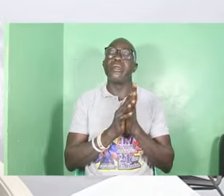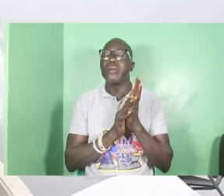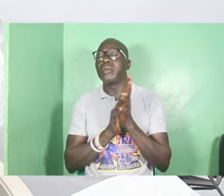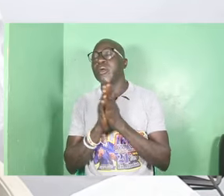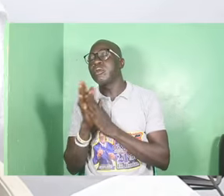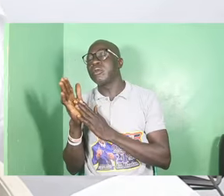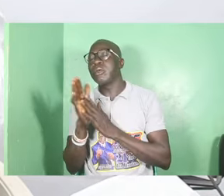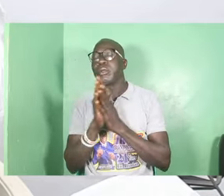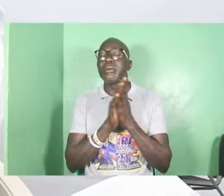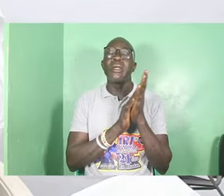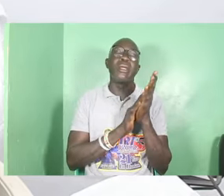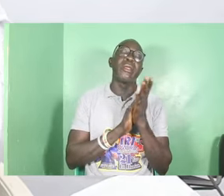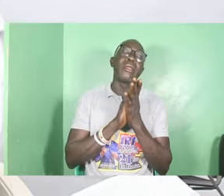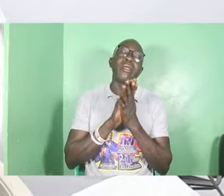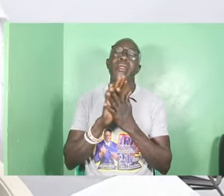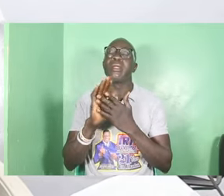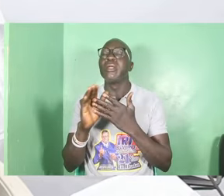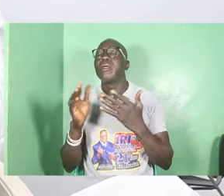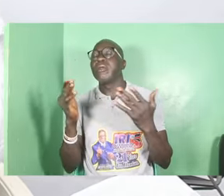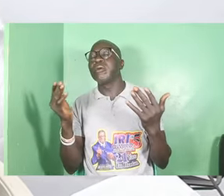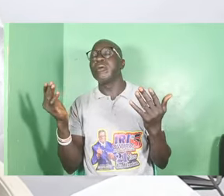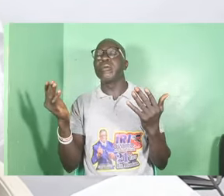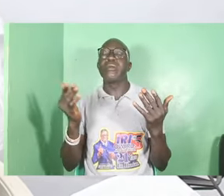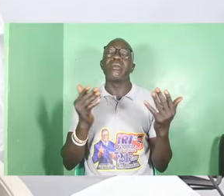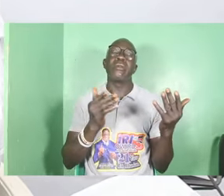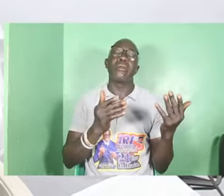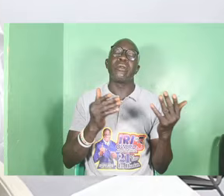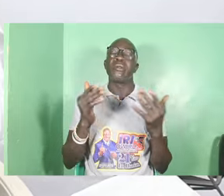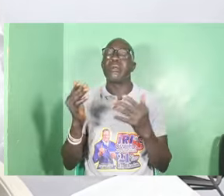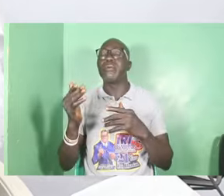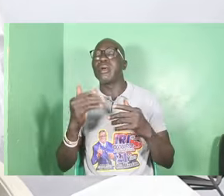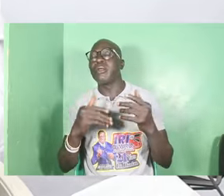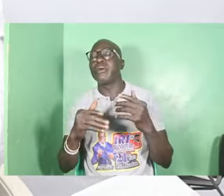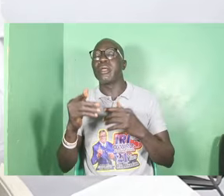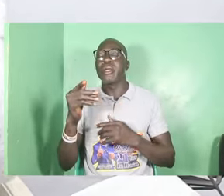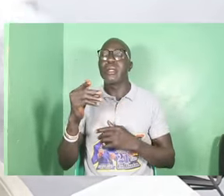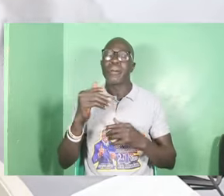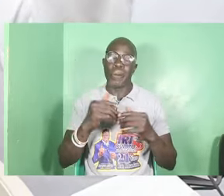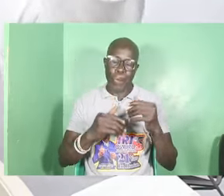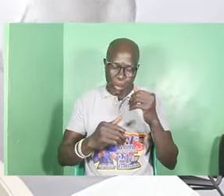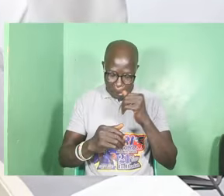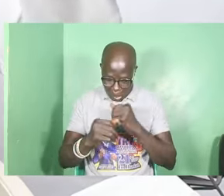di mi mo ti ti do fi ki le joba pelu re loke